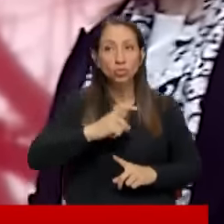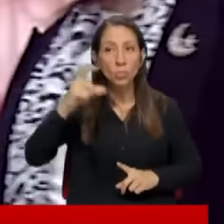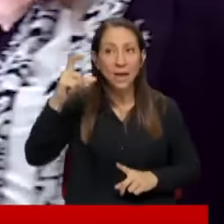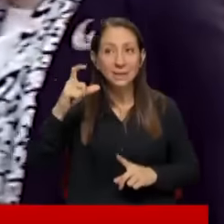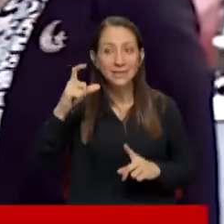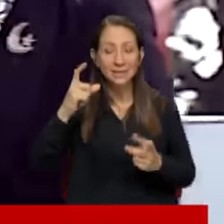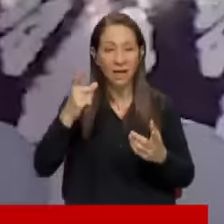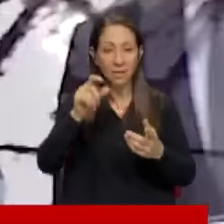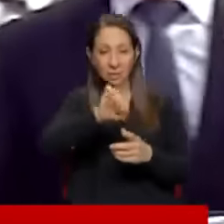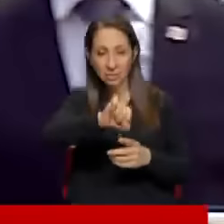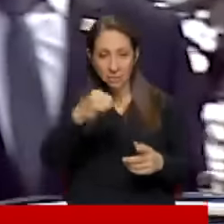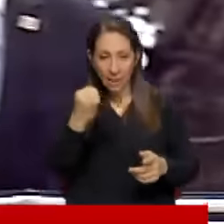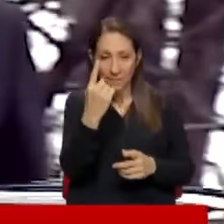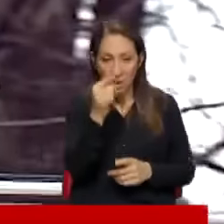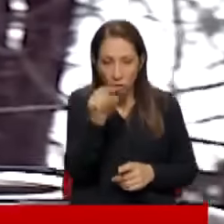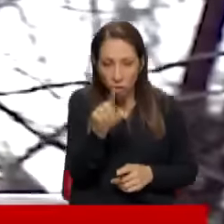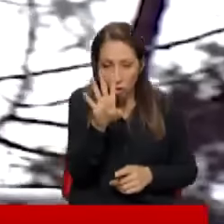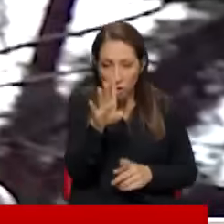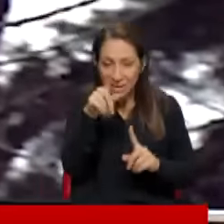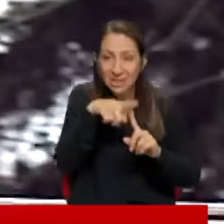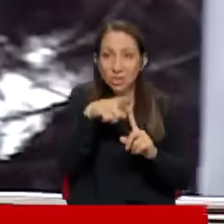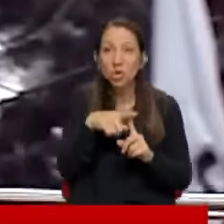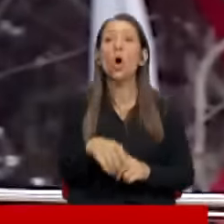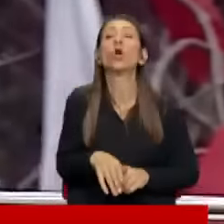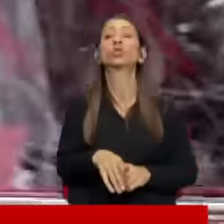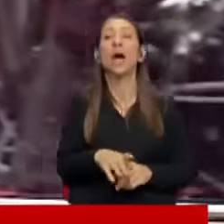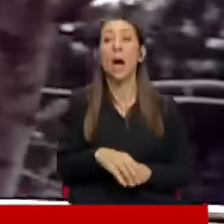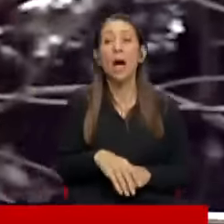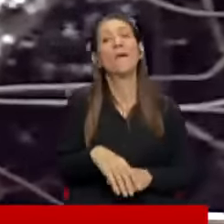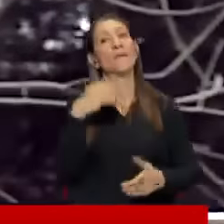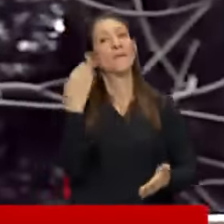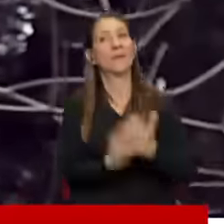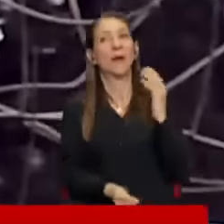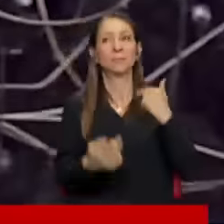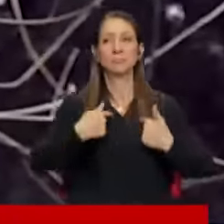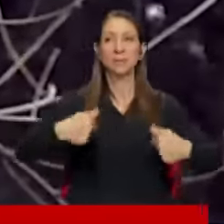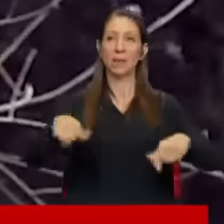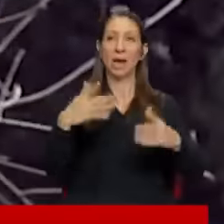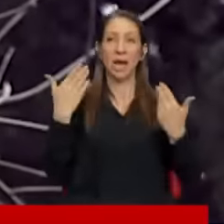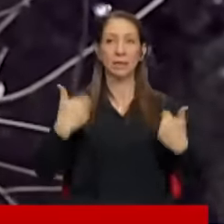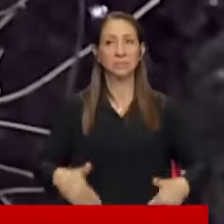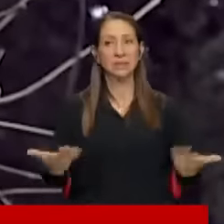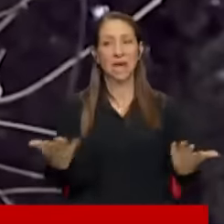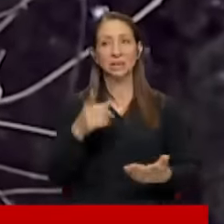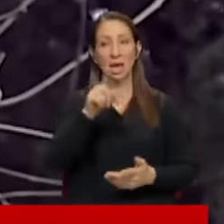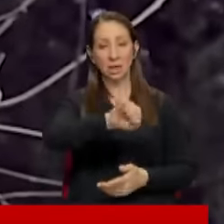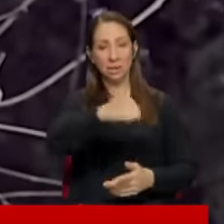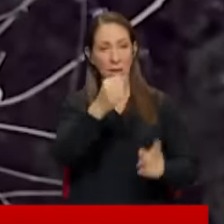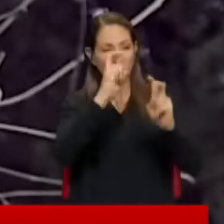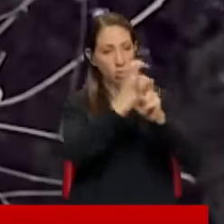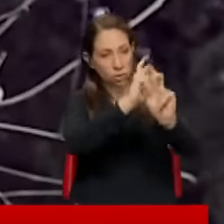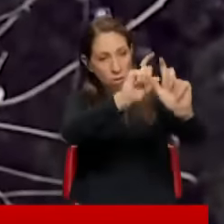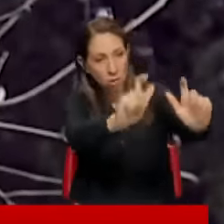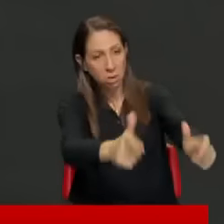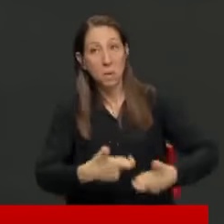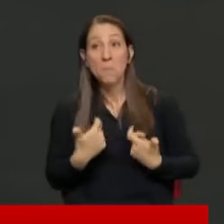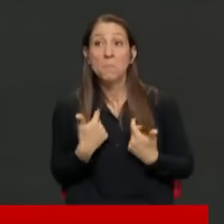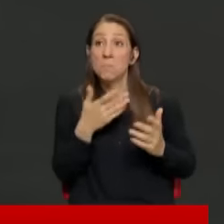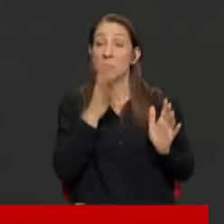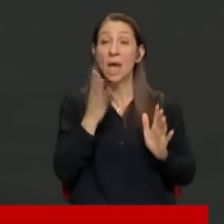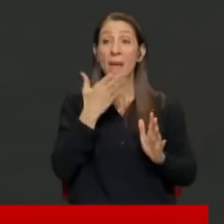Cumhuriyeti'nin hazinesinde 1,4 trilyon lira yoksa vay bizim halimize. Sen kasayı boşalttıysan ben